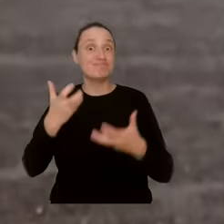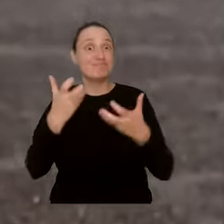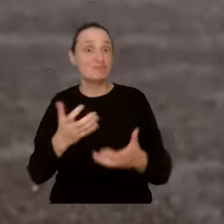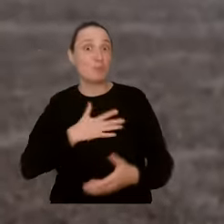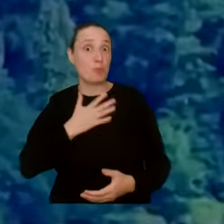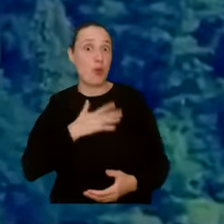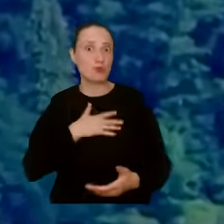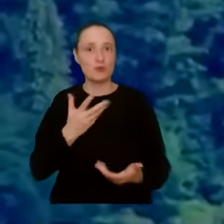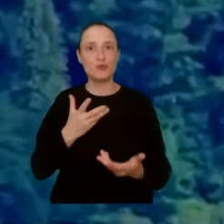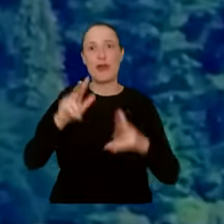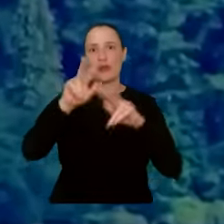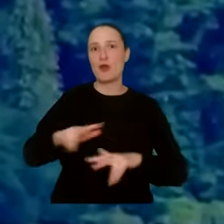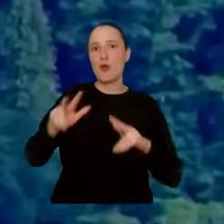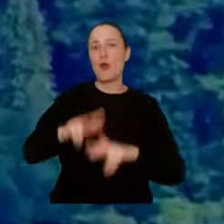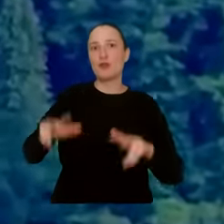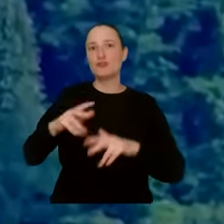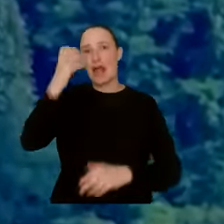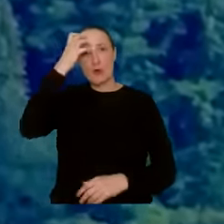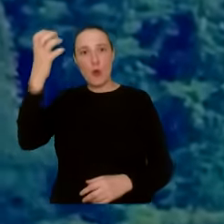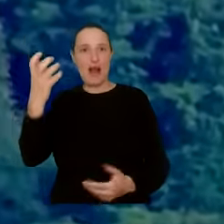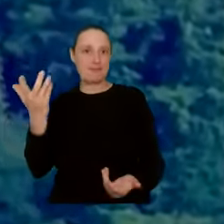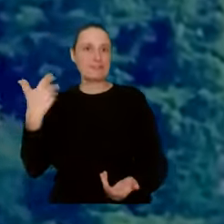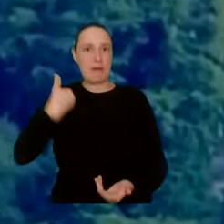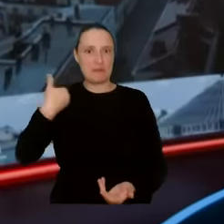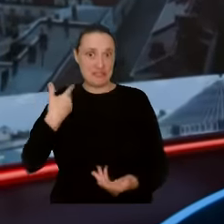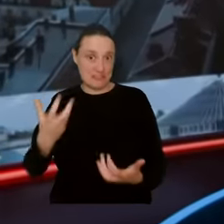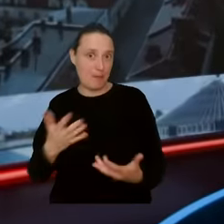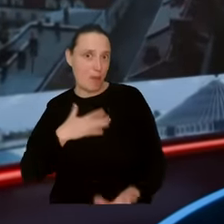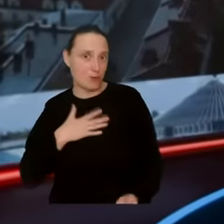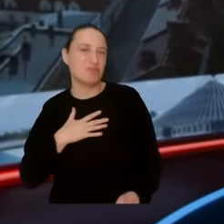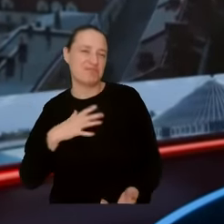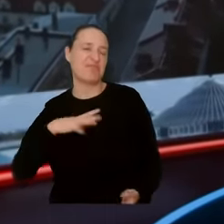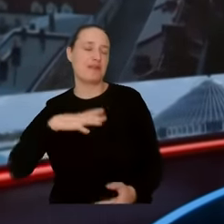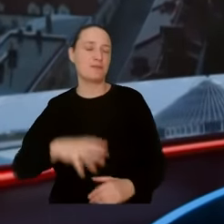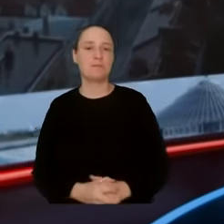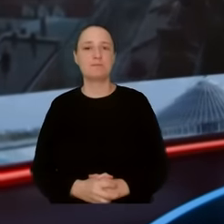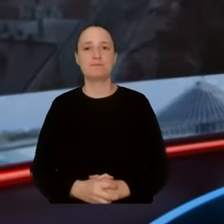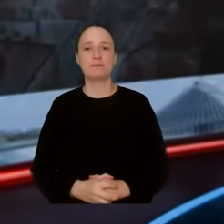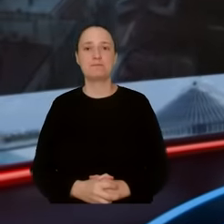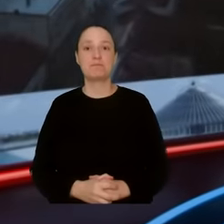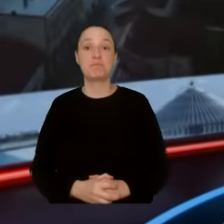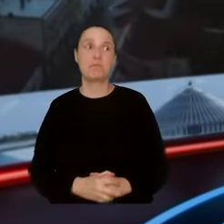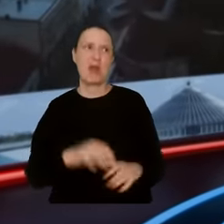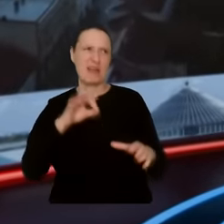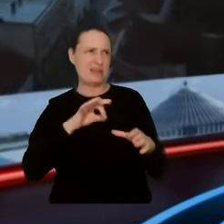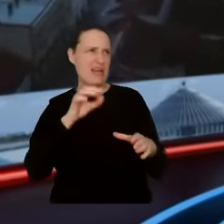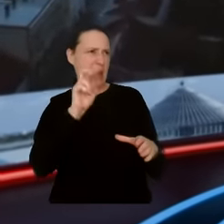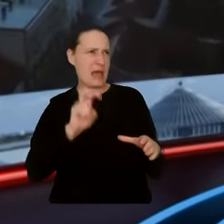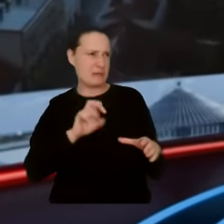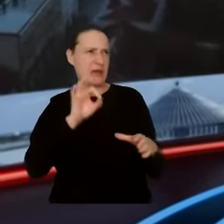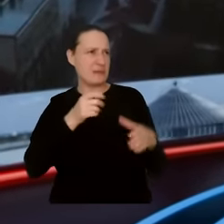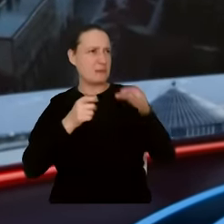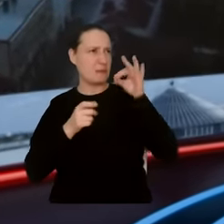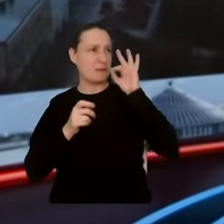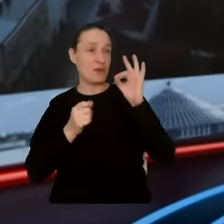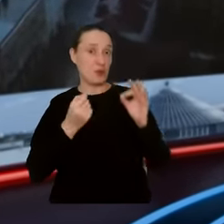brytyjskiej rodziny królewskiej. Warto, ale herbatka troszkę drogawa. W kalendarzu wiosna,